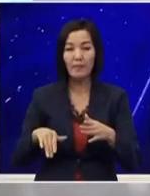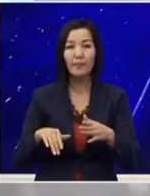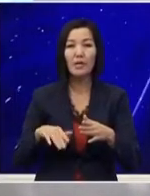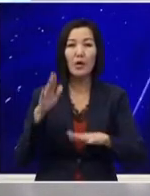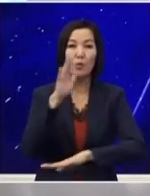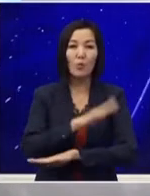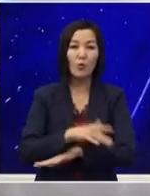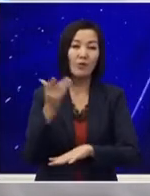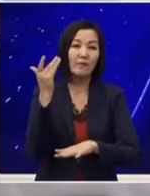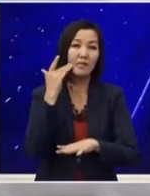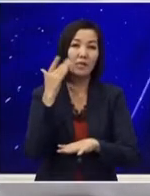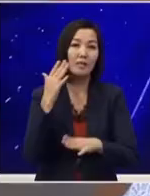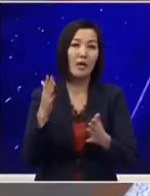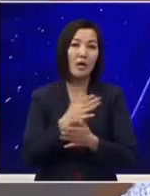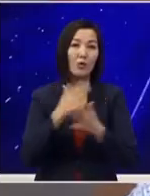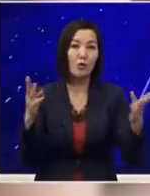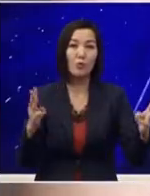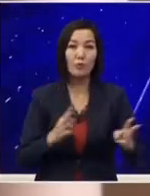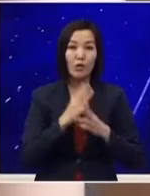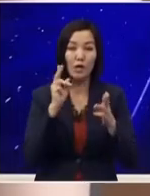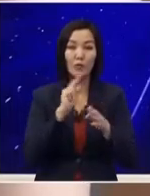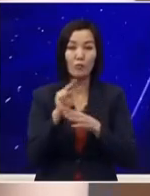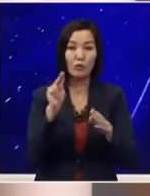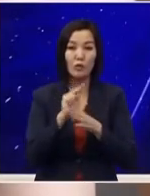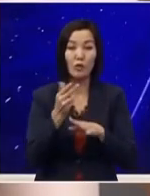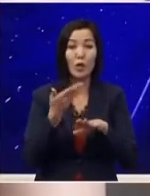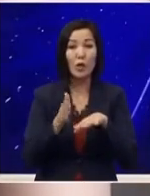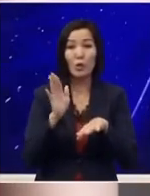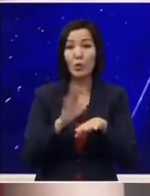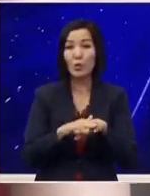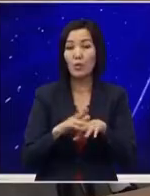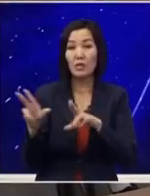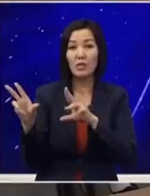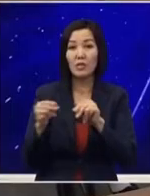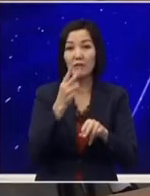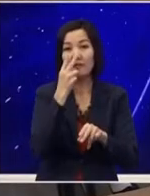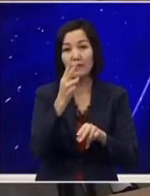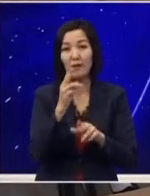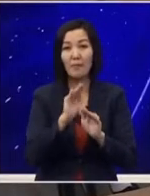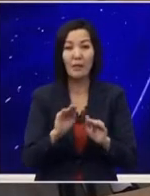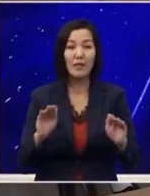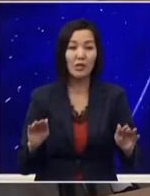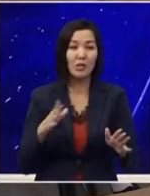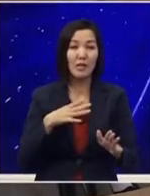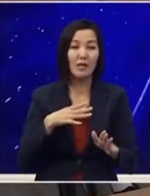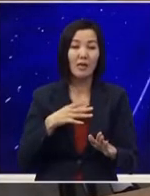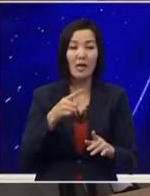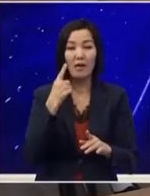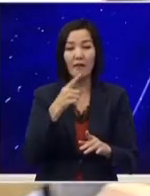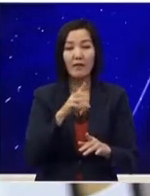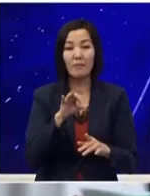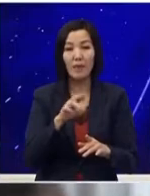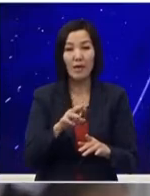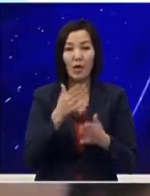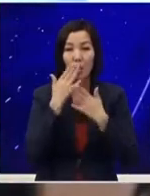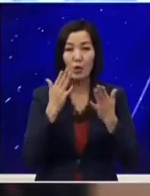она всегда идет с огромным желанием учить. Любые трудности компенсирует счастливый взгляд первоклашек, признается Майя Нургалиева. Любовь